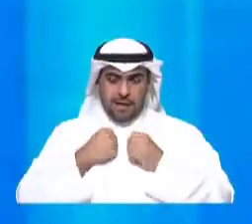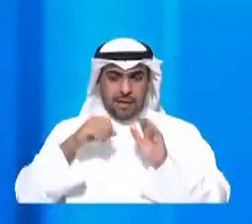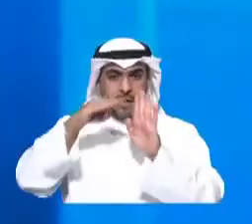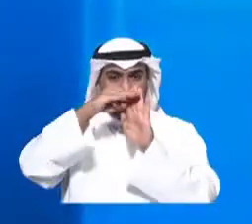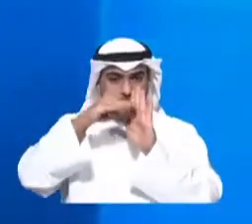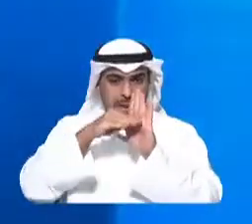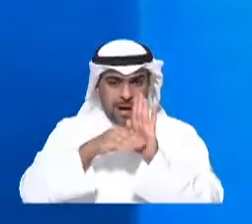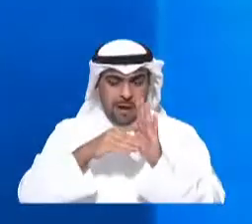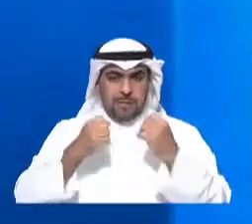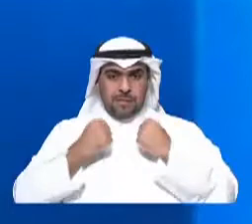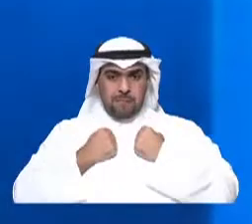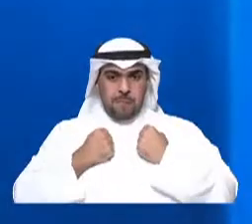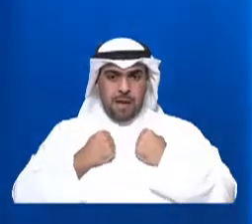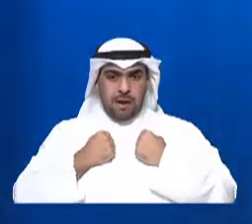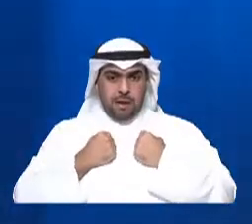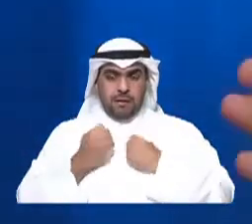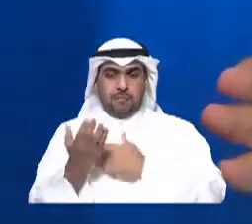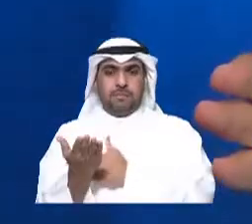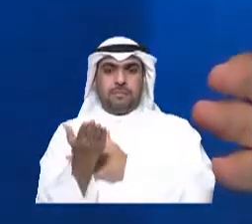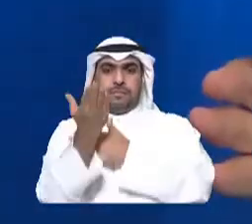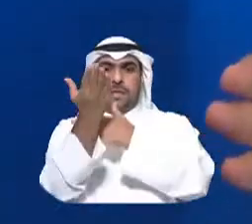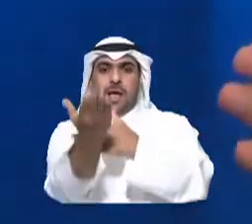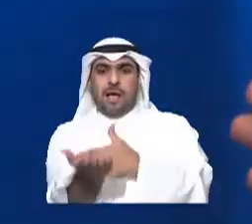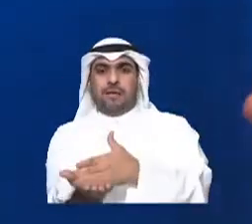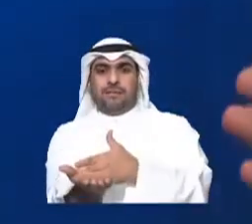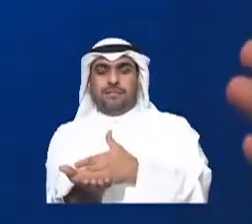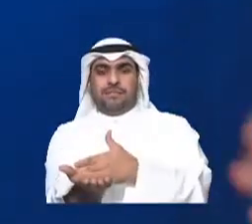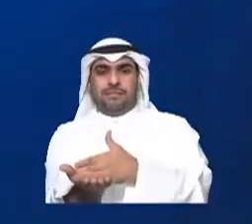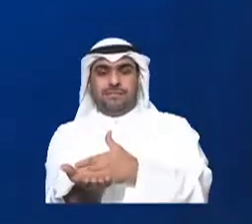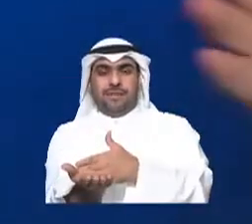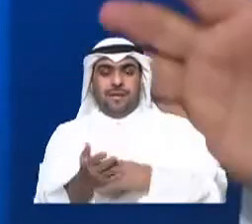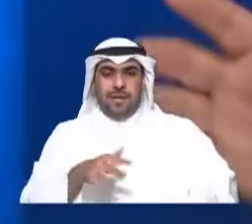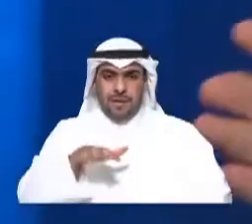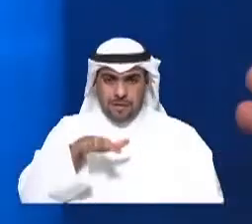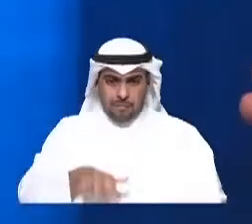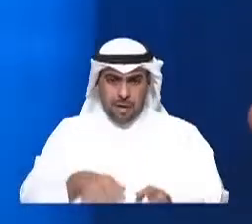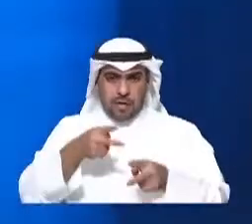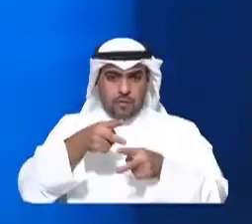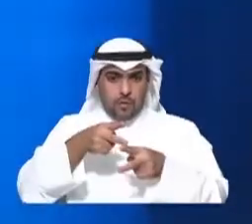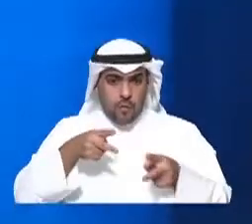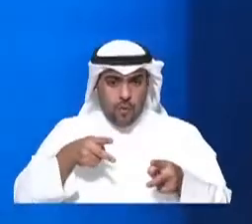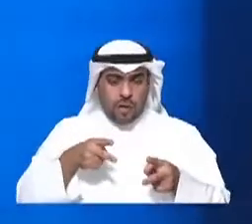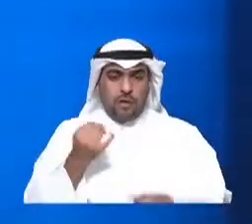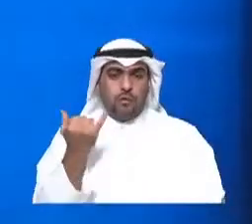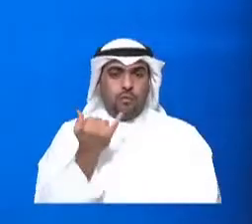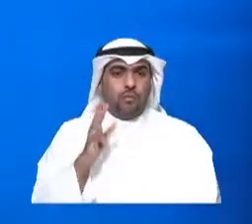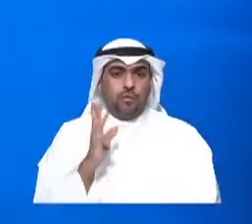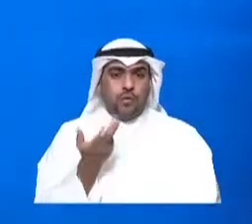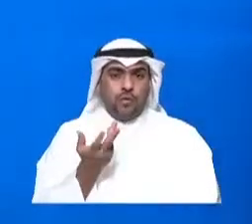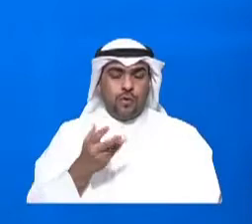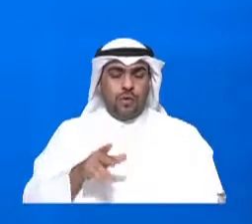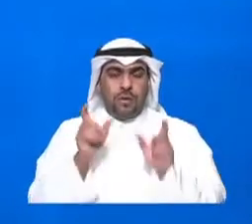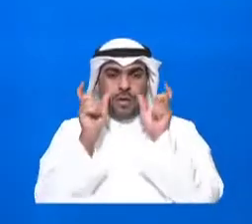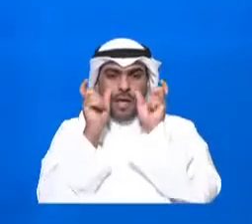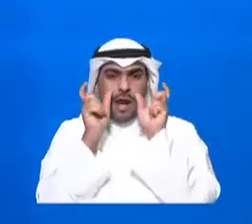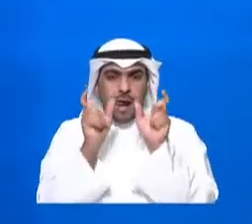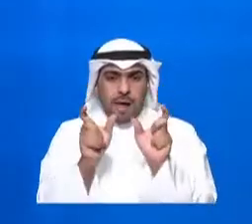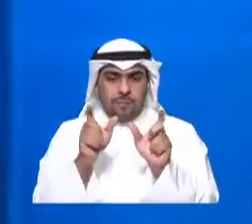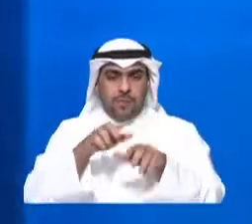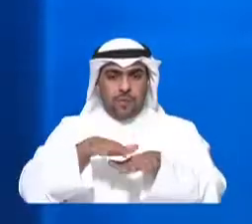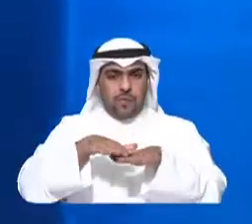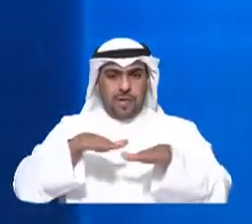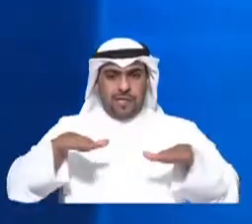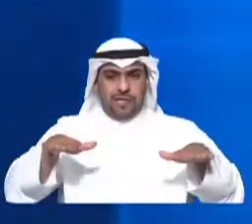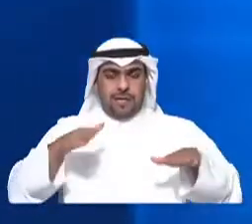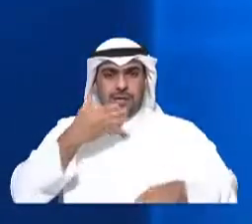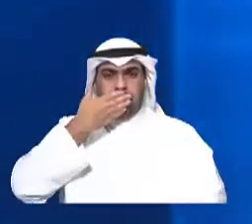لا استقرار إلى الاستقرار فعلينا أن نقوم بذلك. وبالتالي كان يهمنا أن إحنا نأتي ببرنامج عمل، وإحنا جئنا هذا البرنامج